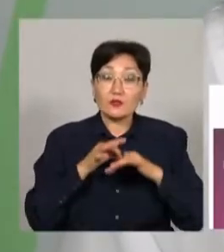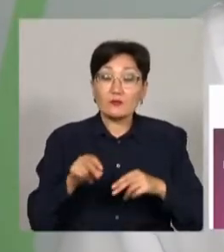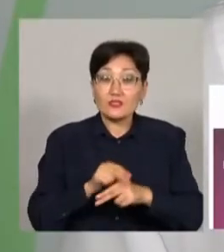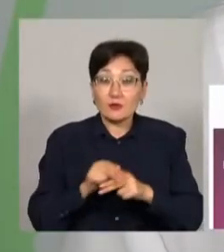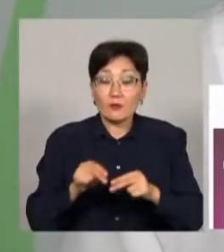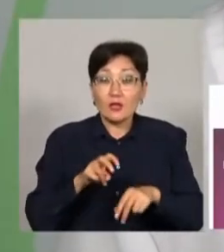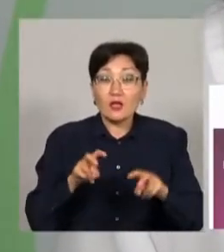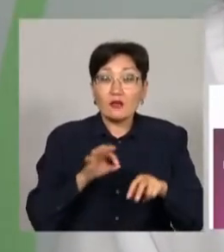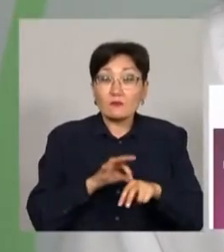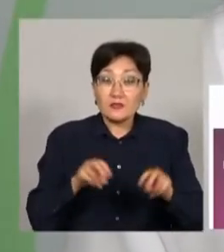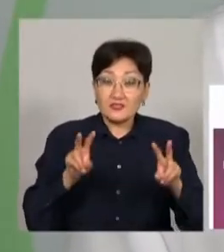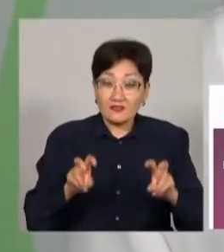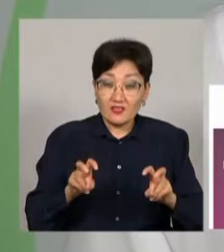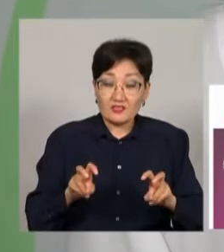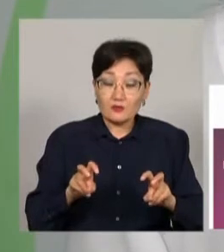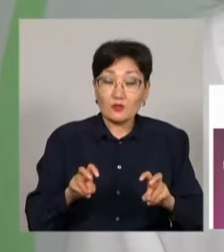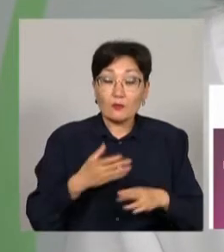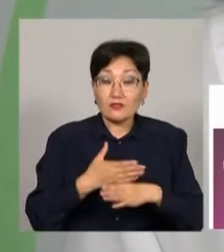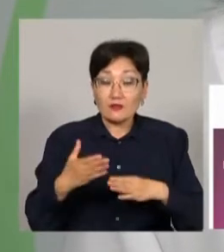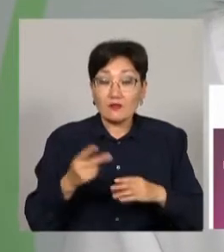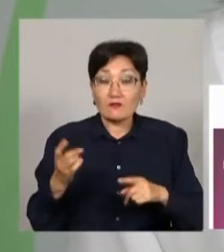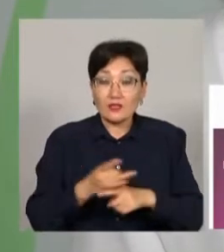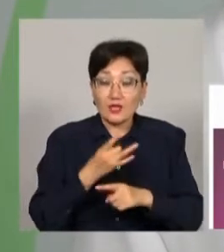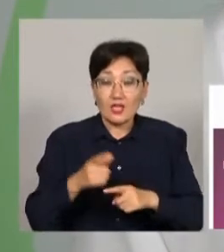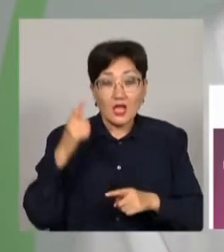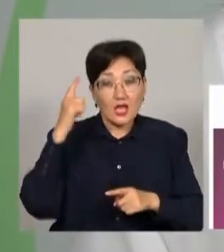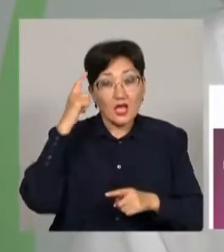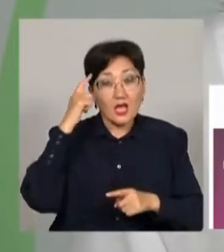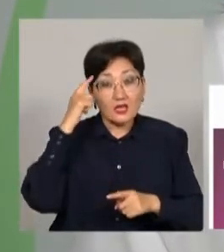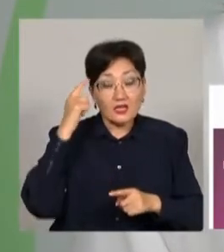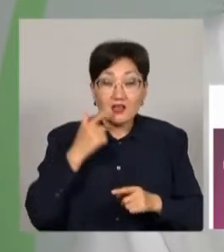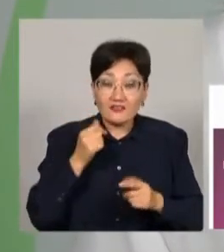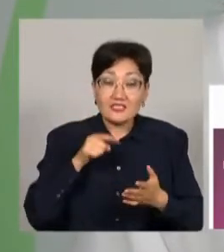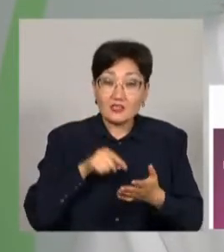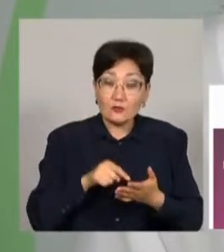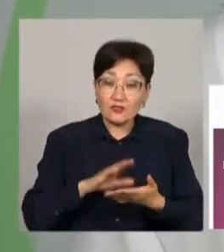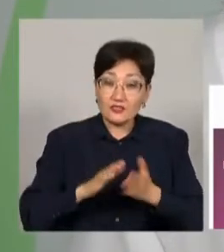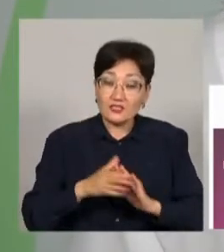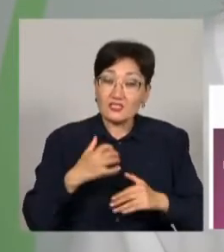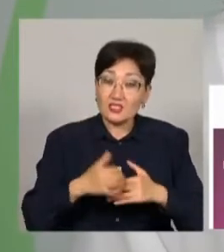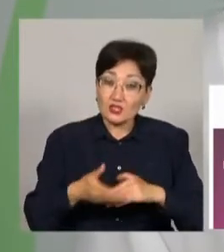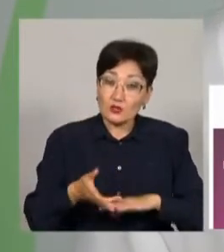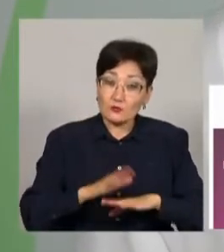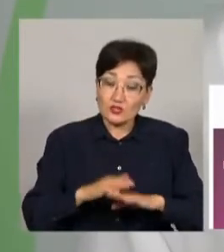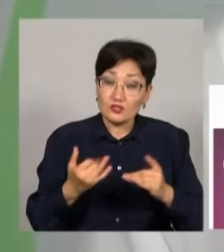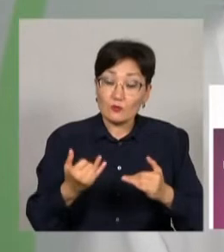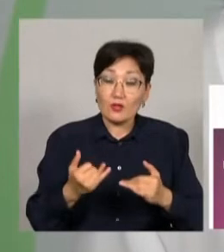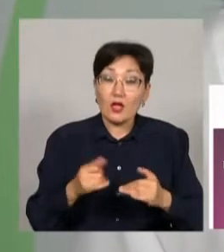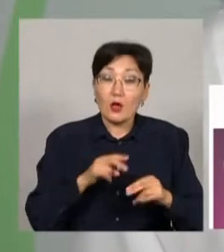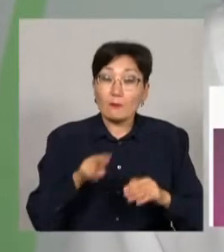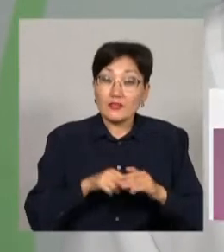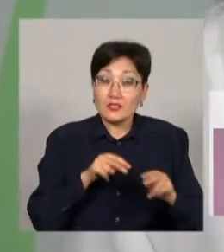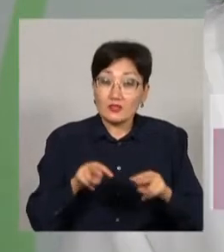с диагнозом обструктивная гидроцефалия после вторичного кровоизлияния. В настоящее время состояние средней тяжести. Сейчас он под